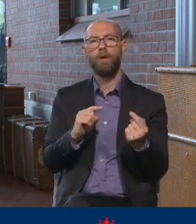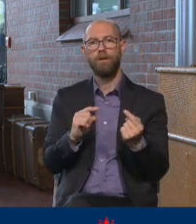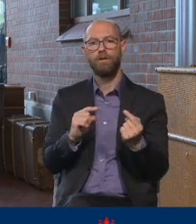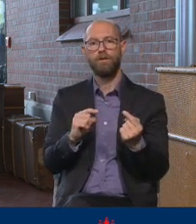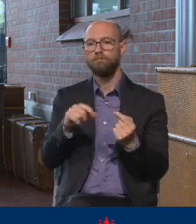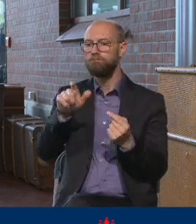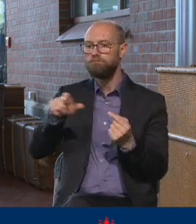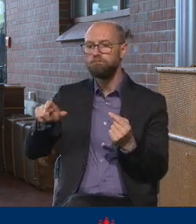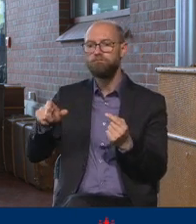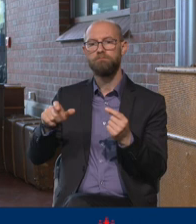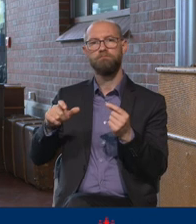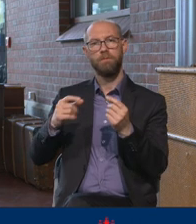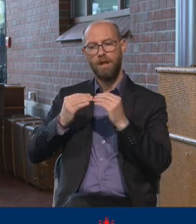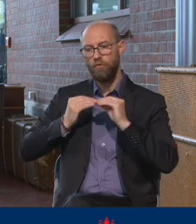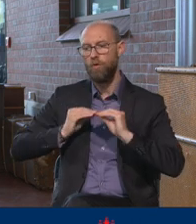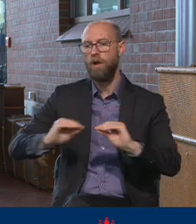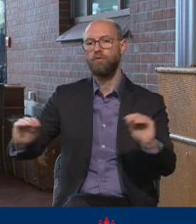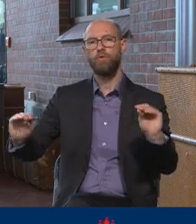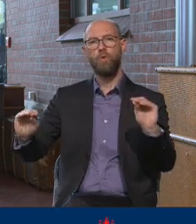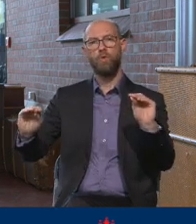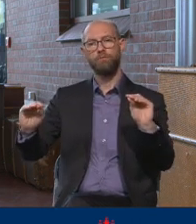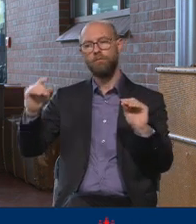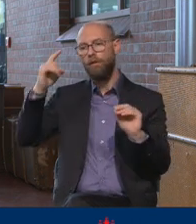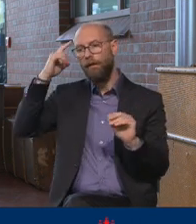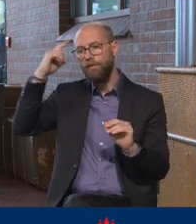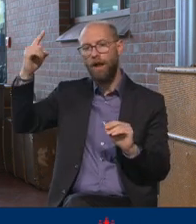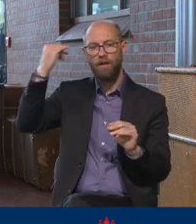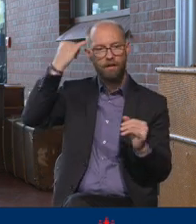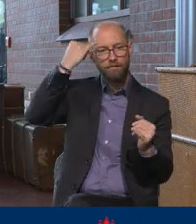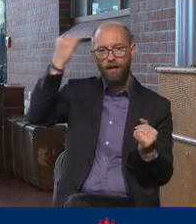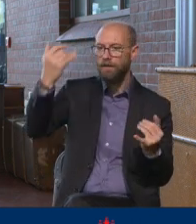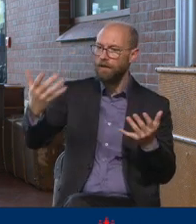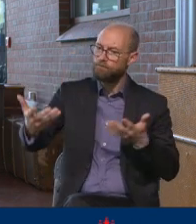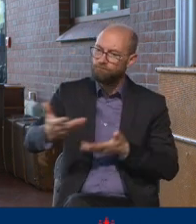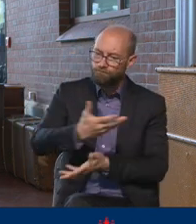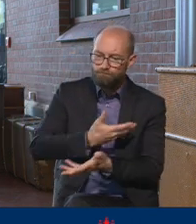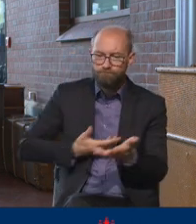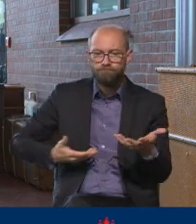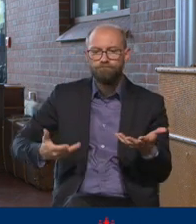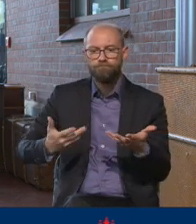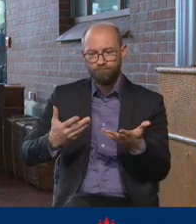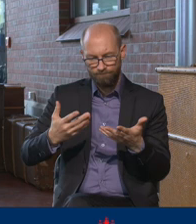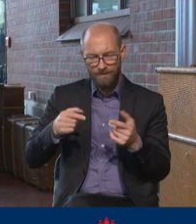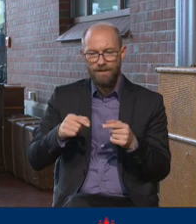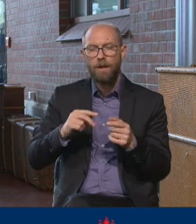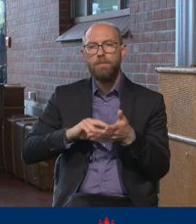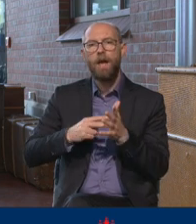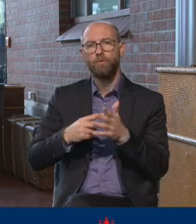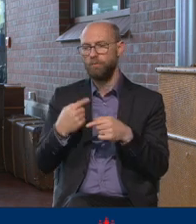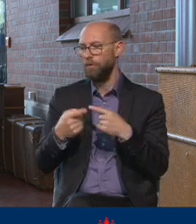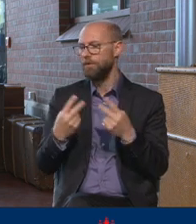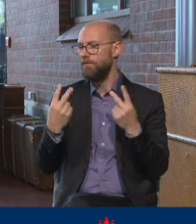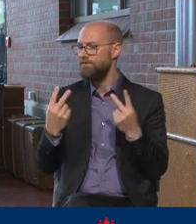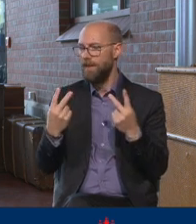der information des gedankenaustauschs zu finden die mit diesem planungsprozess einhergehen und